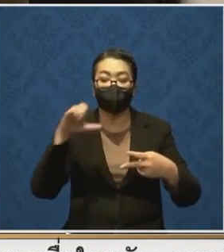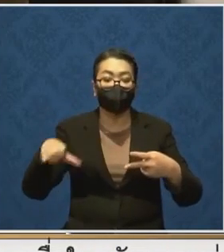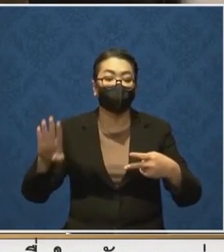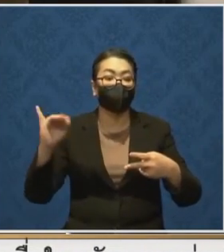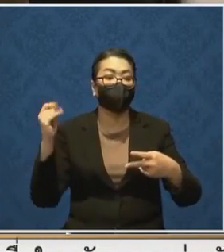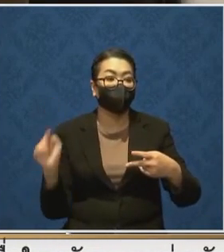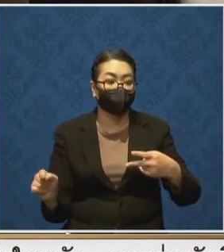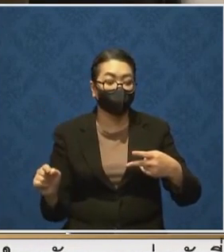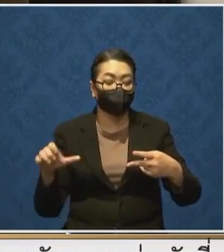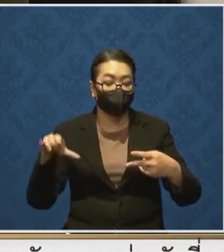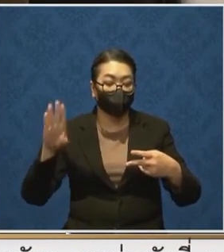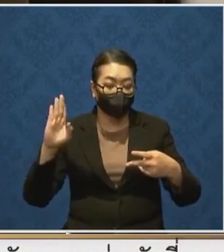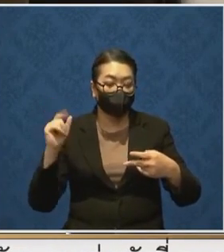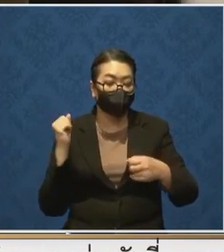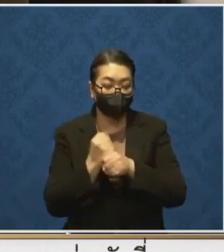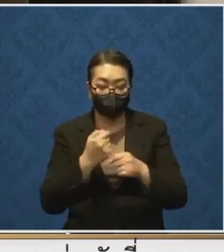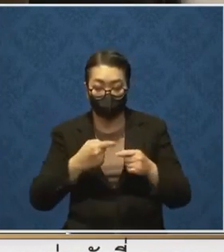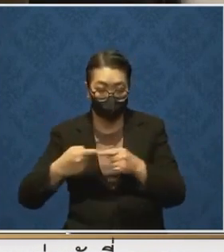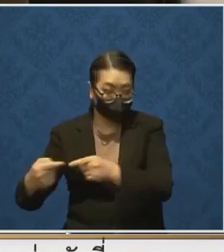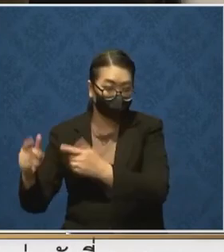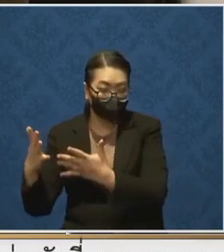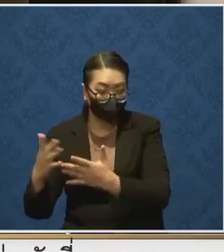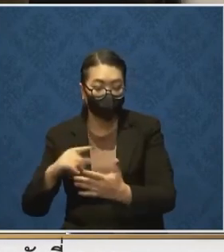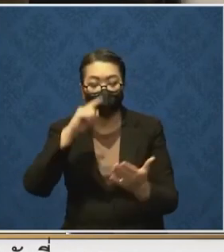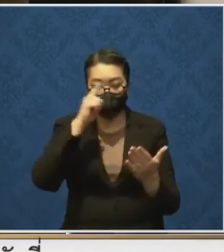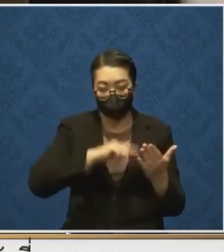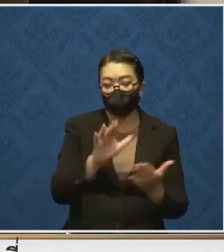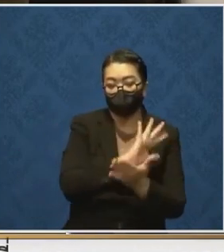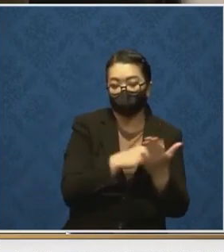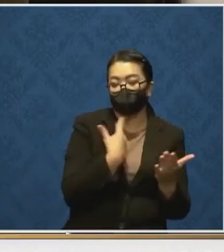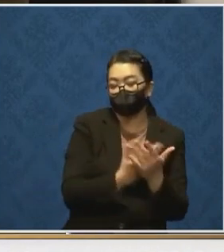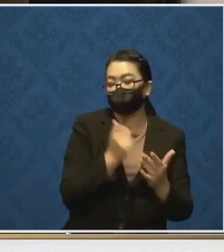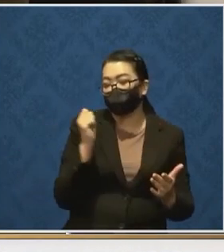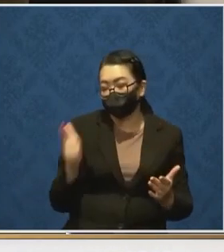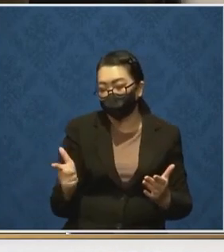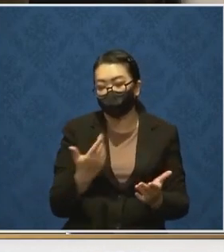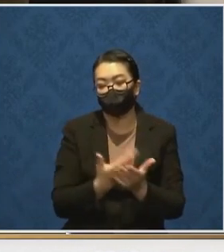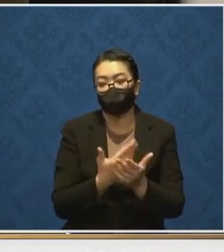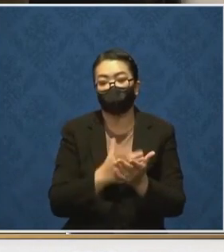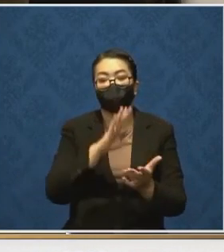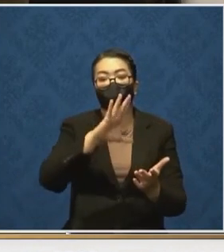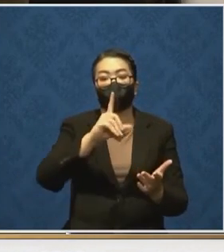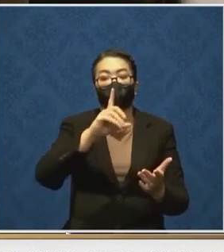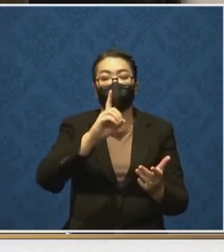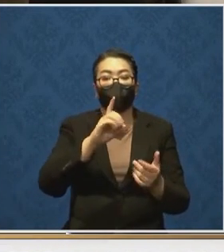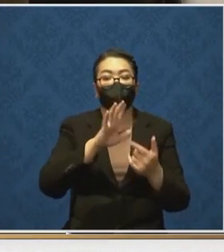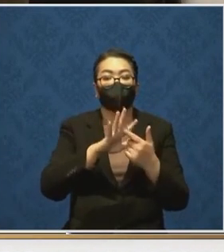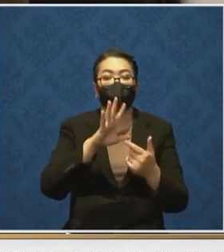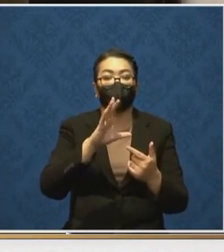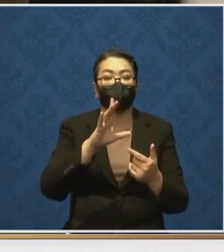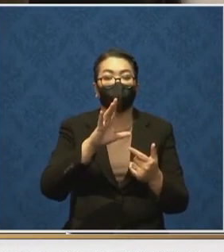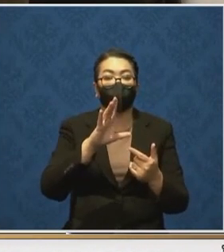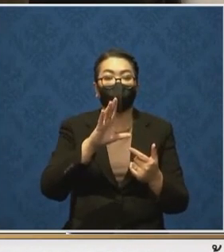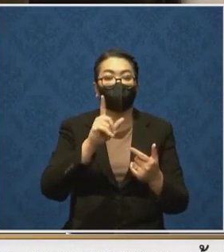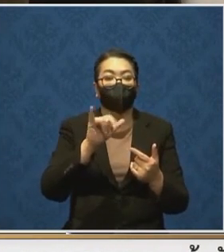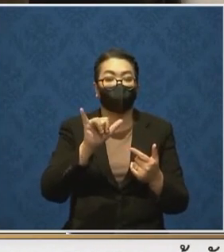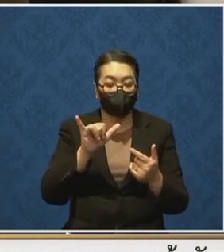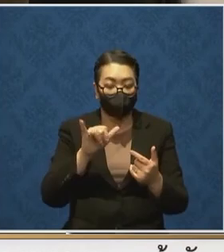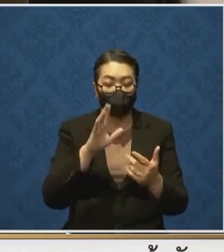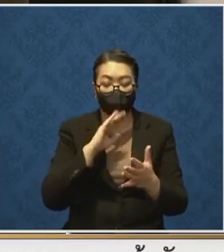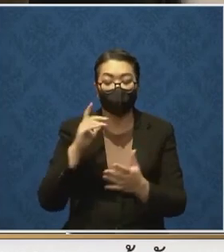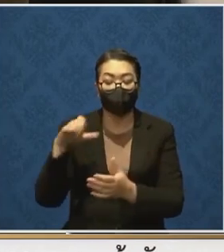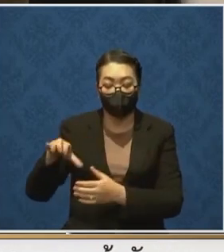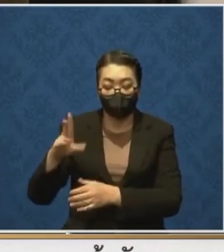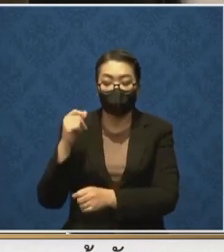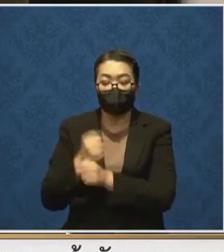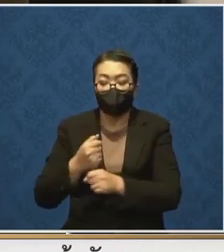ไม่ดำเินการต่ออีกเลยไยต้องจายค่าชดเชยค่ะกรณีที่ 2. กรณีบิษัทอาคารายังดำเินการต่